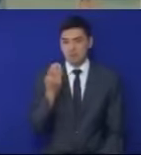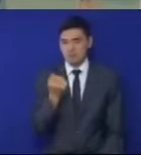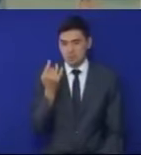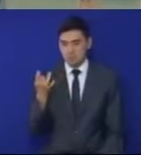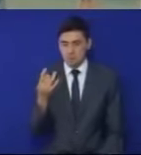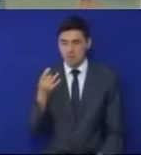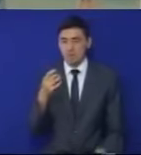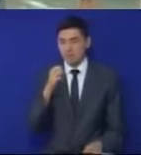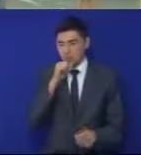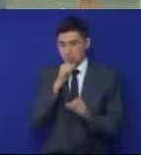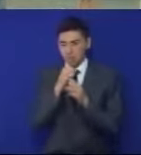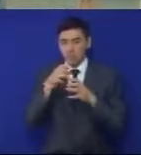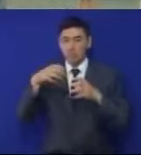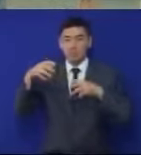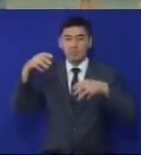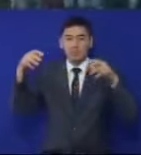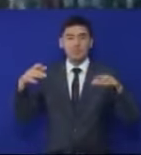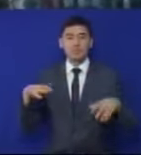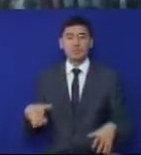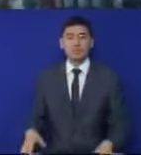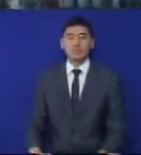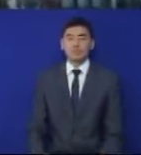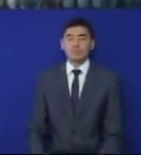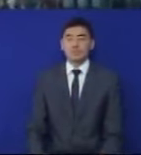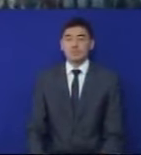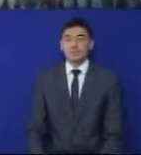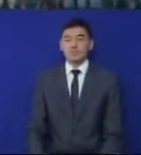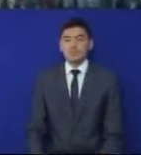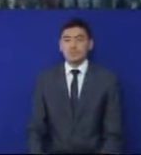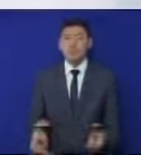символ сокровенных желаний и прощания с детством. Сауле Байгалиева, Мерей Жакманов, телеканал «Семей».